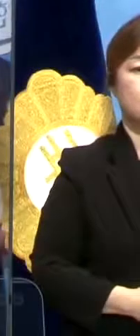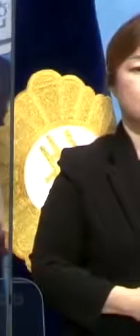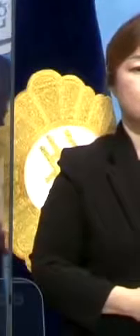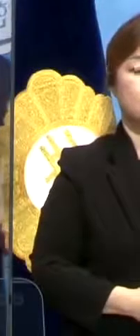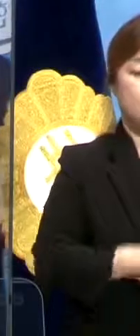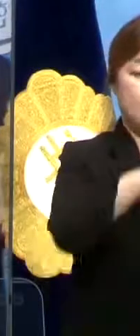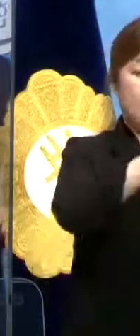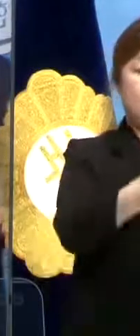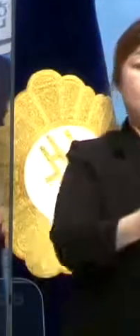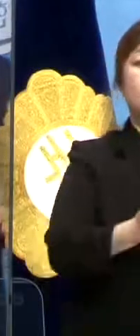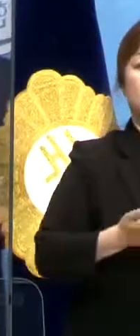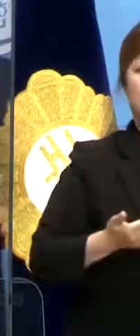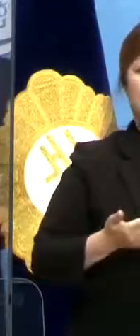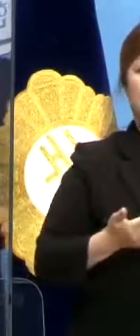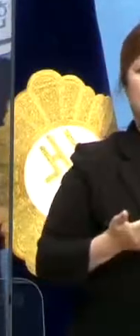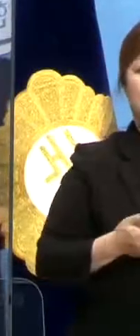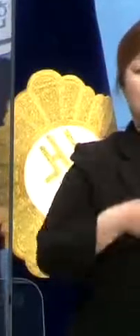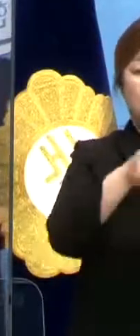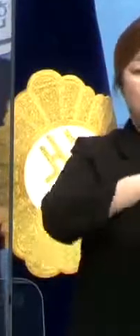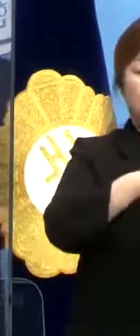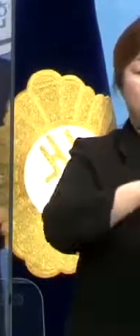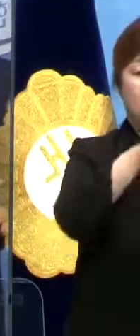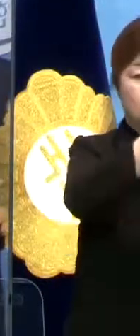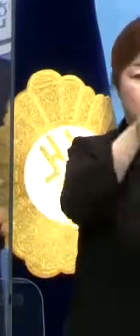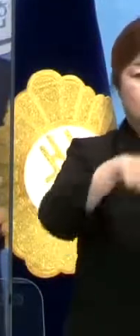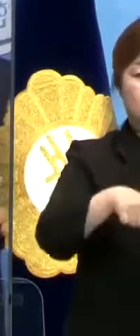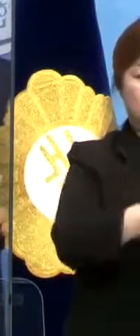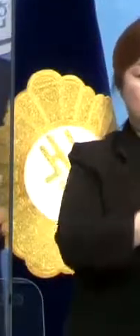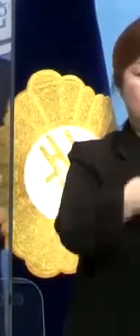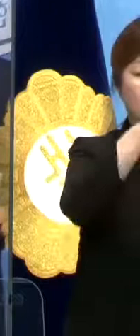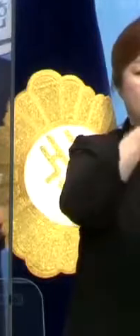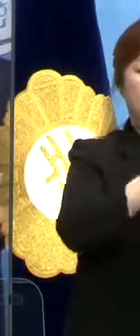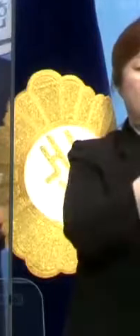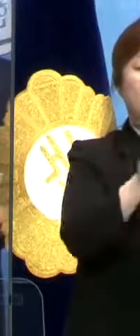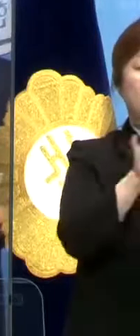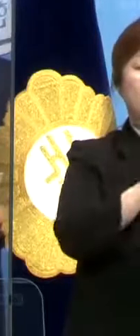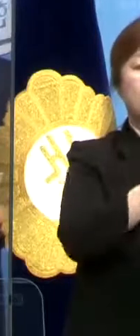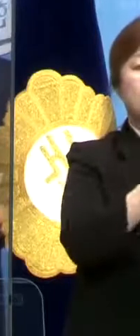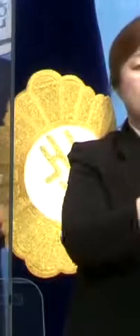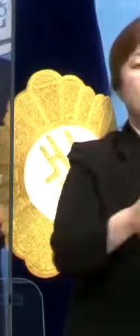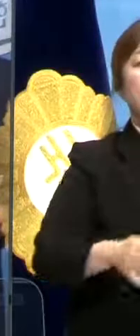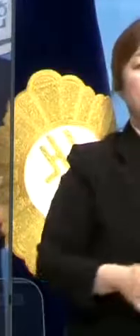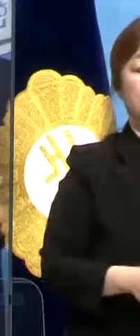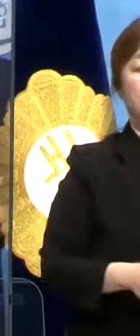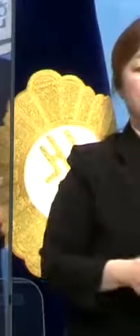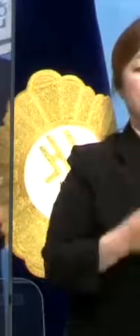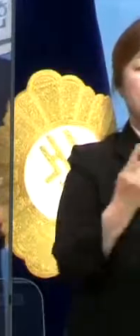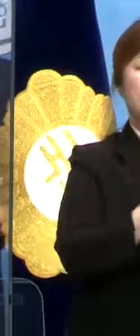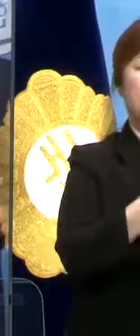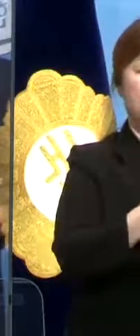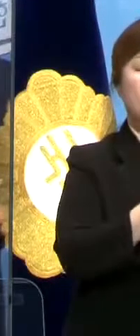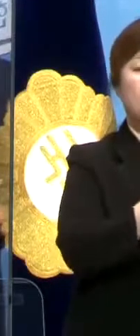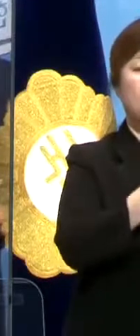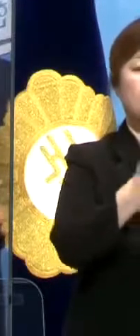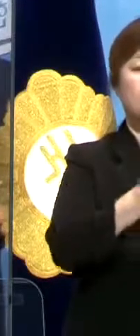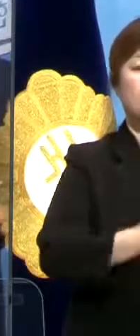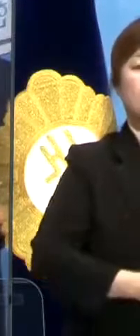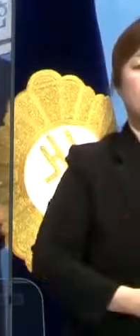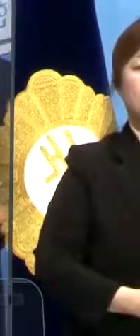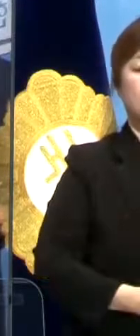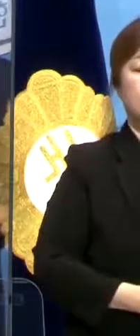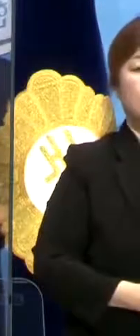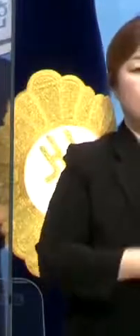음 낭독 쩌네요 으 bj 때문에 나와있는 국방 에서 사망 하신분은 네 부분으로 좀 수정하도록 하겠습니다